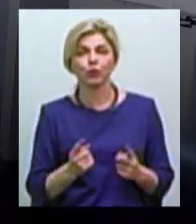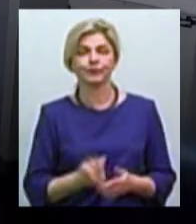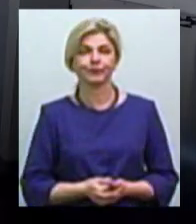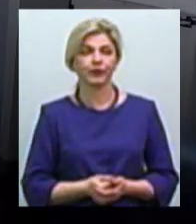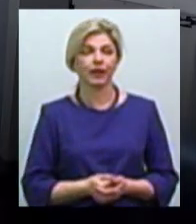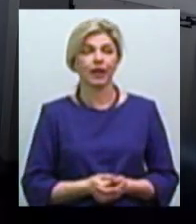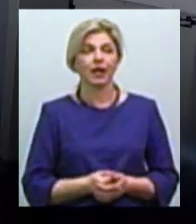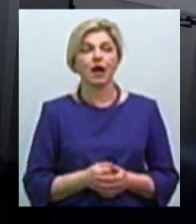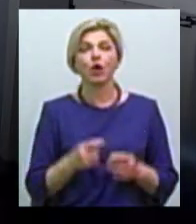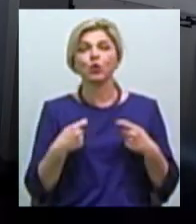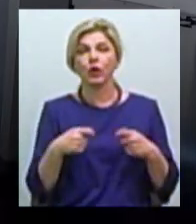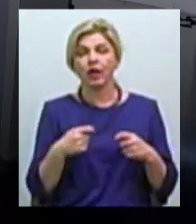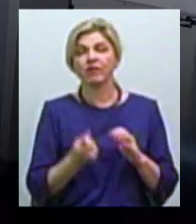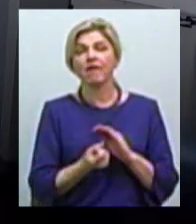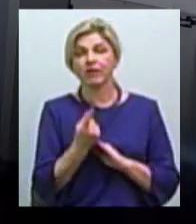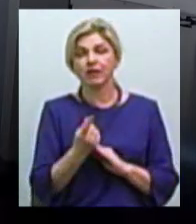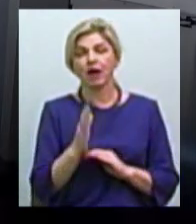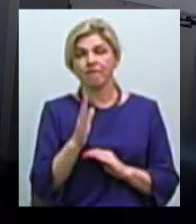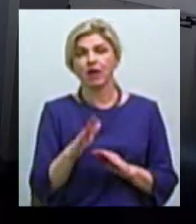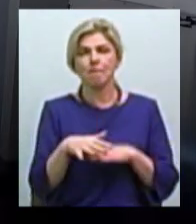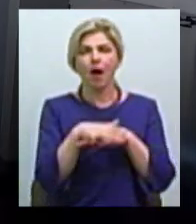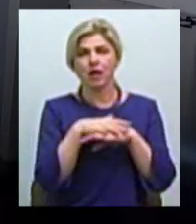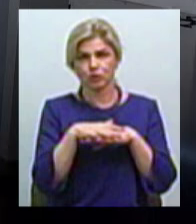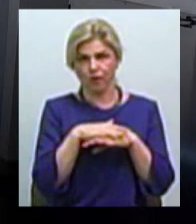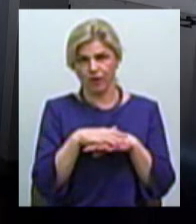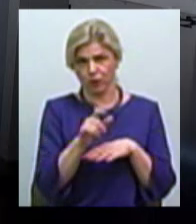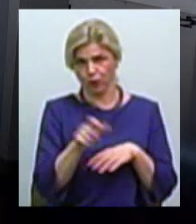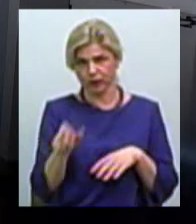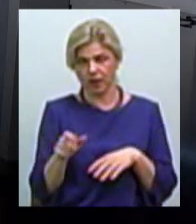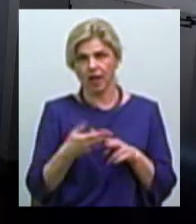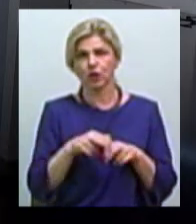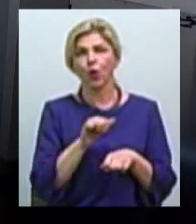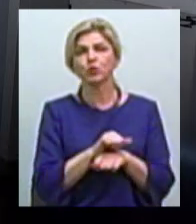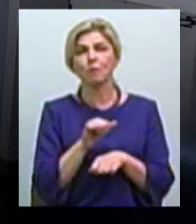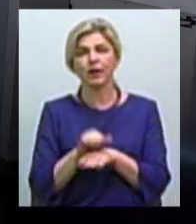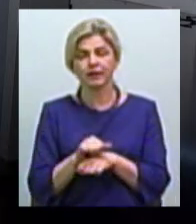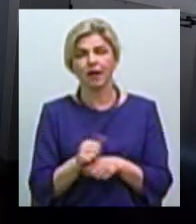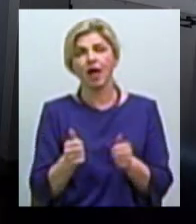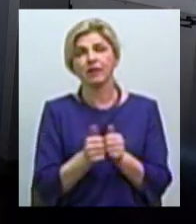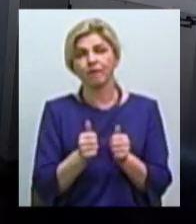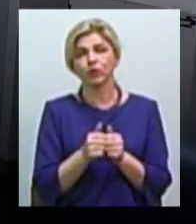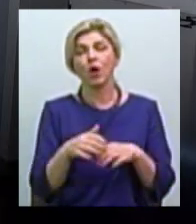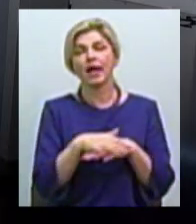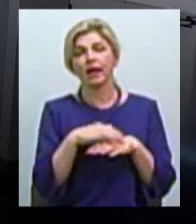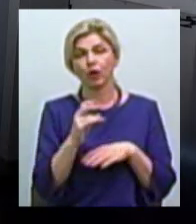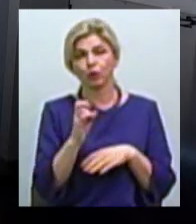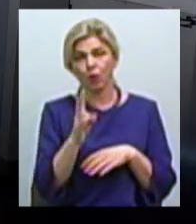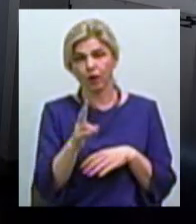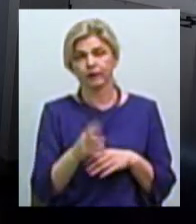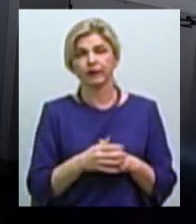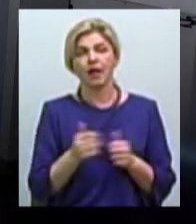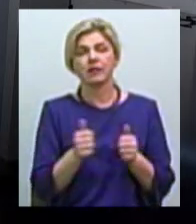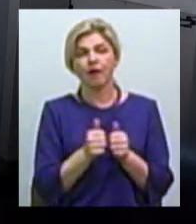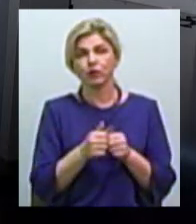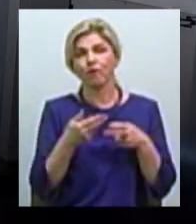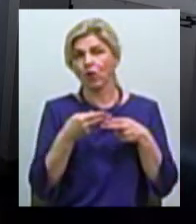торгівля виникає у містах масового перебування людей. Це зупиночні комплекси навколо ринків, як вже я казала,